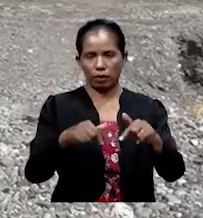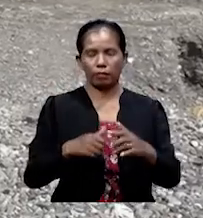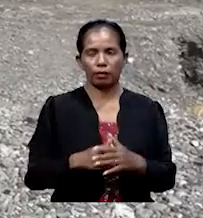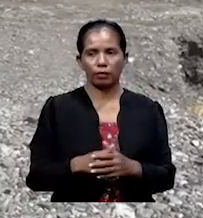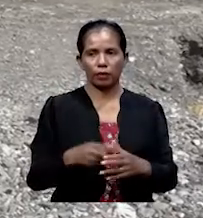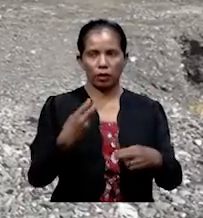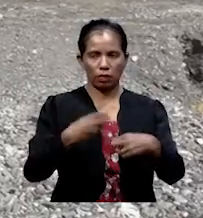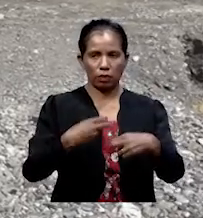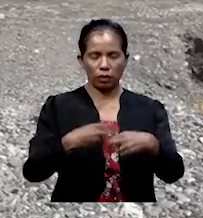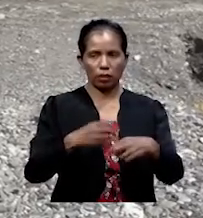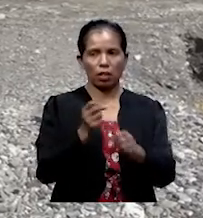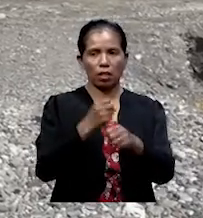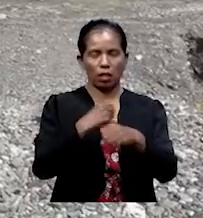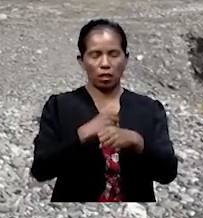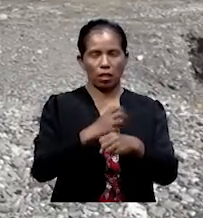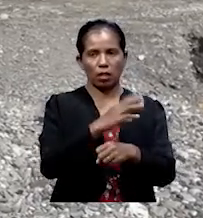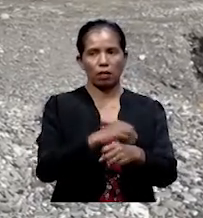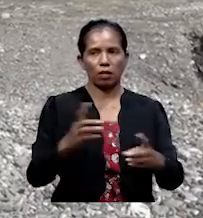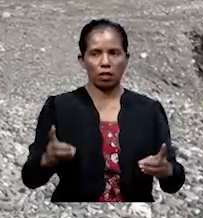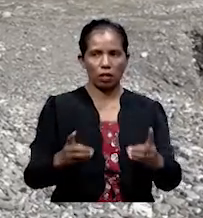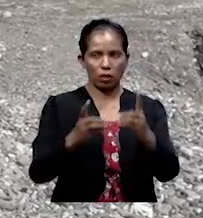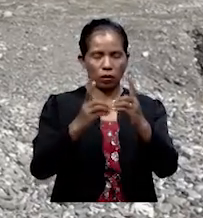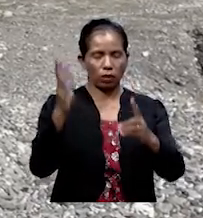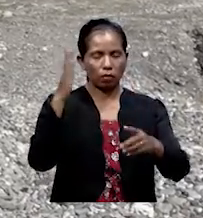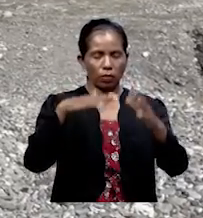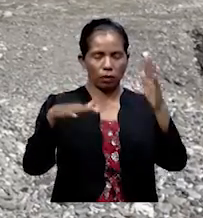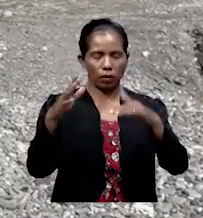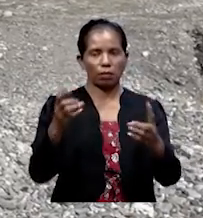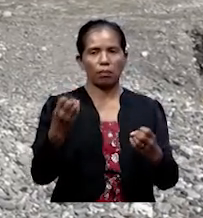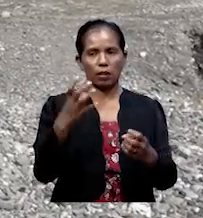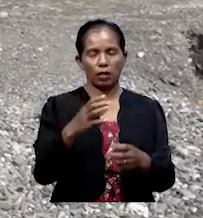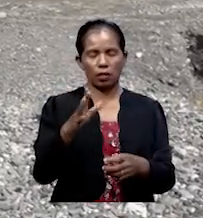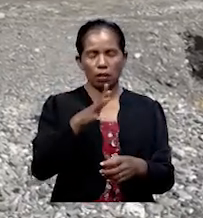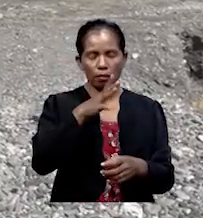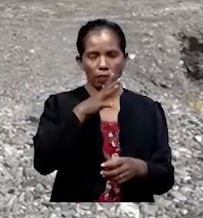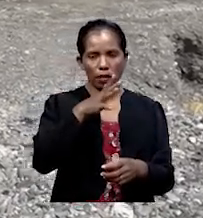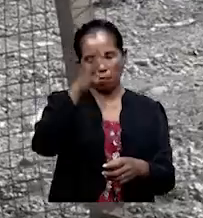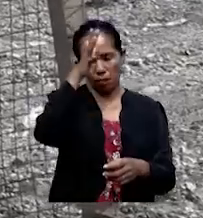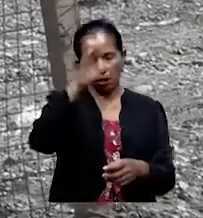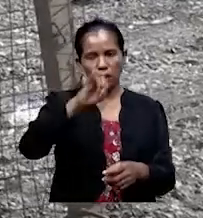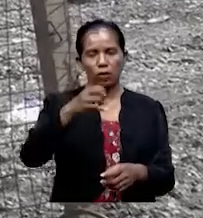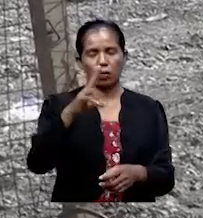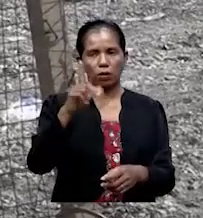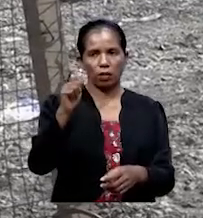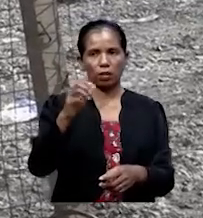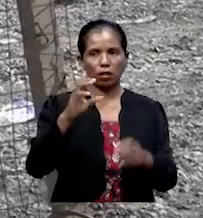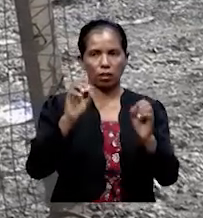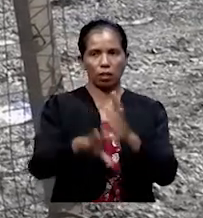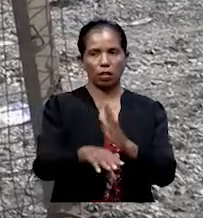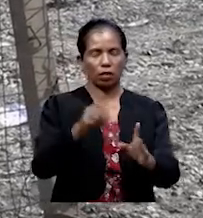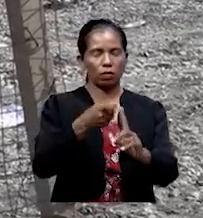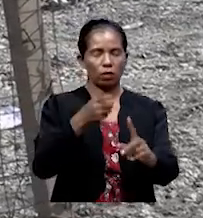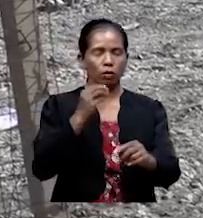situasion difisil halo kadua kruane enfrente bot barak sira ne aman Juliano Antonio Obrigado se usi uma